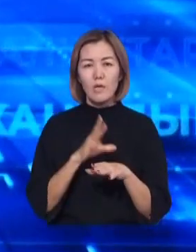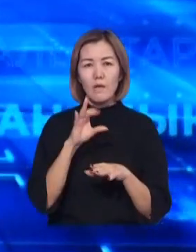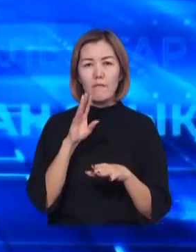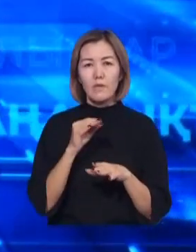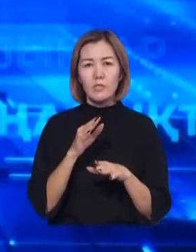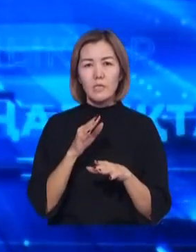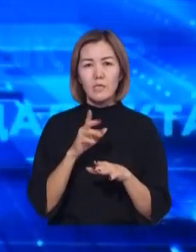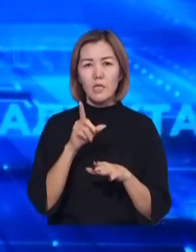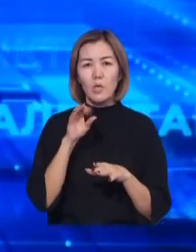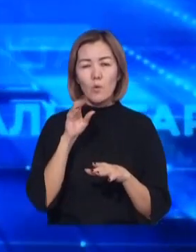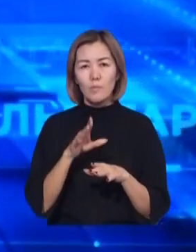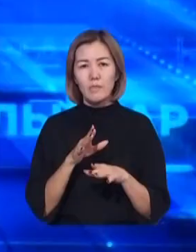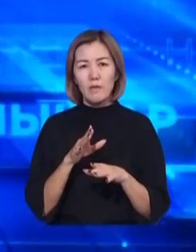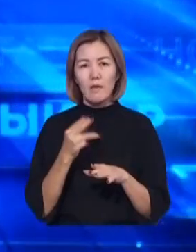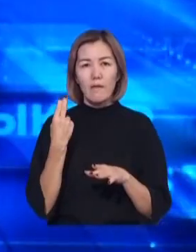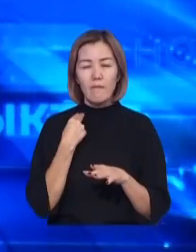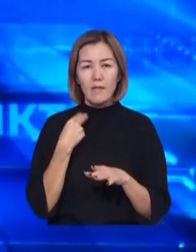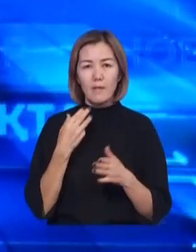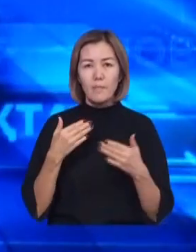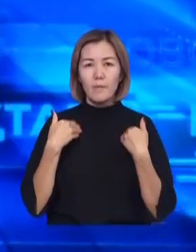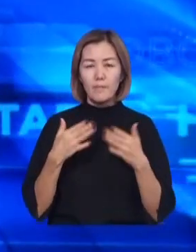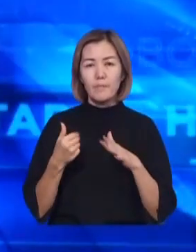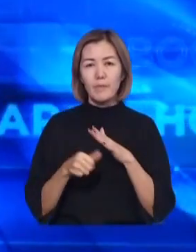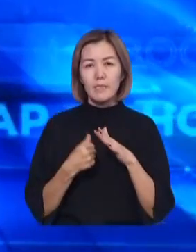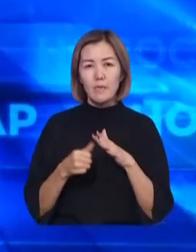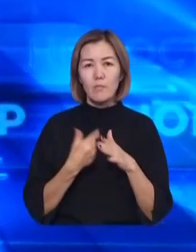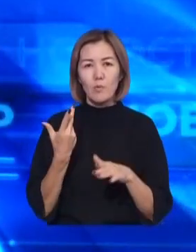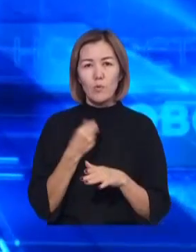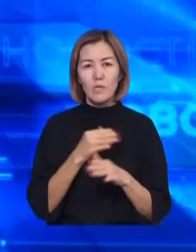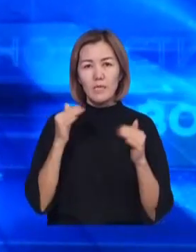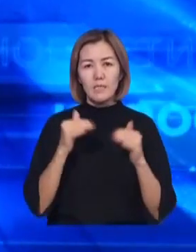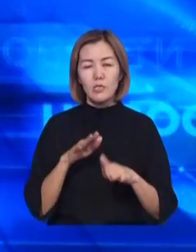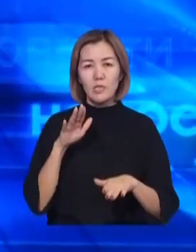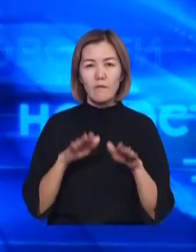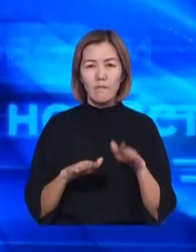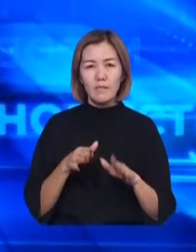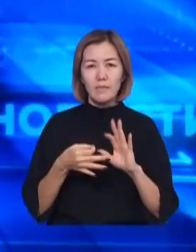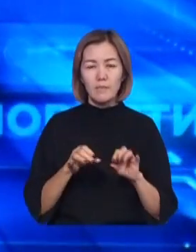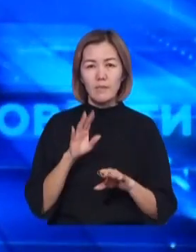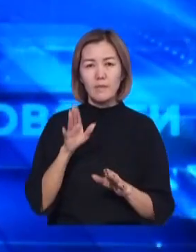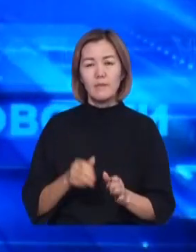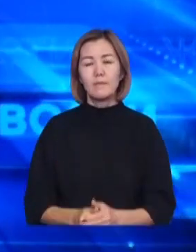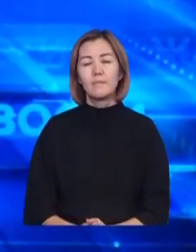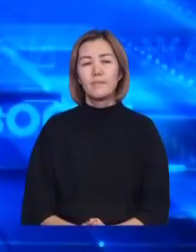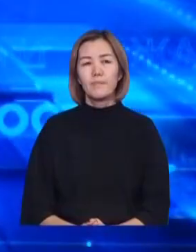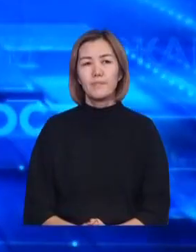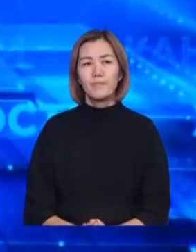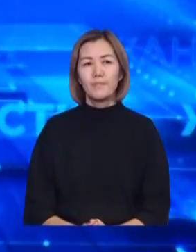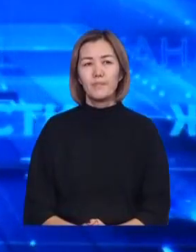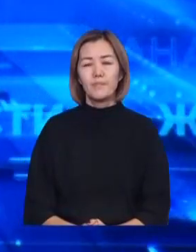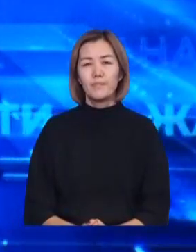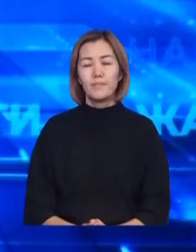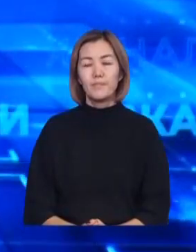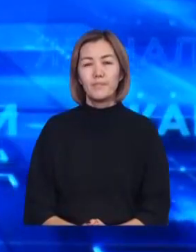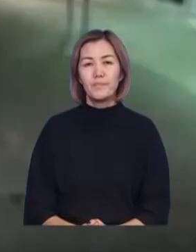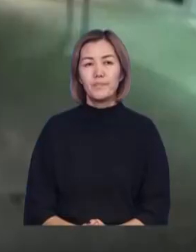пирамиды Хеопса Великобритания предложит безработным уколы для снижения веса подробнее смотрите далее в подборке зарубежных